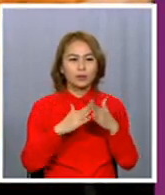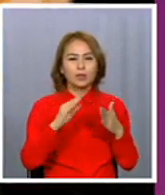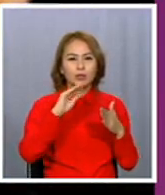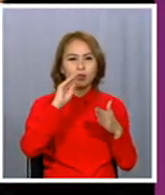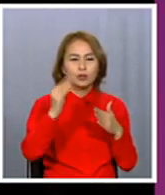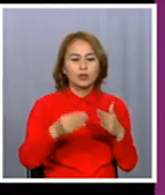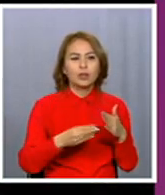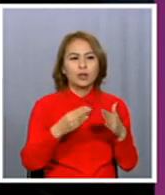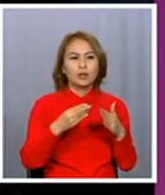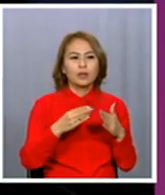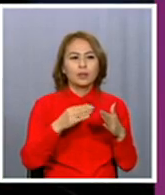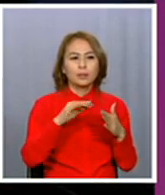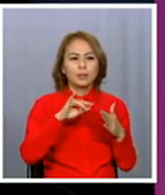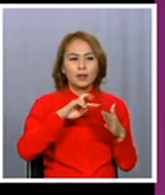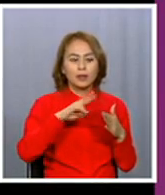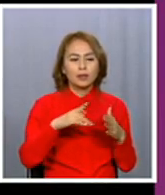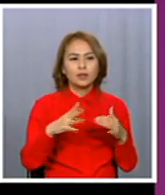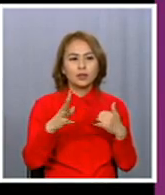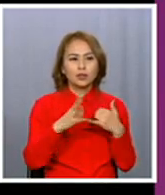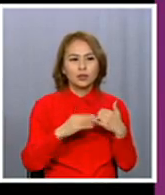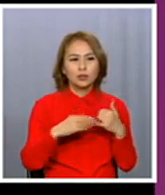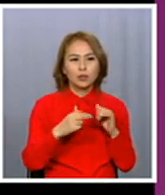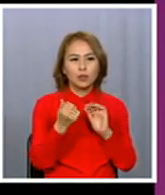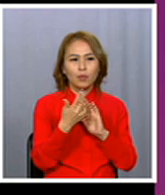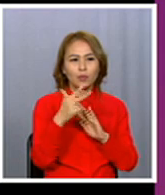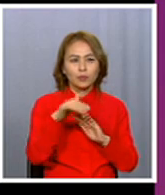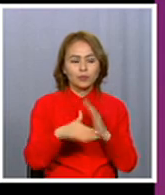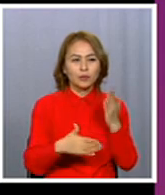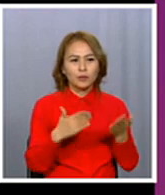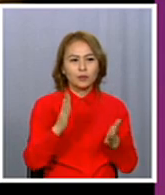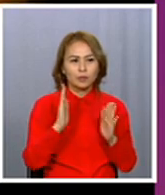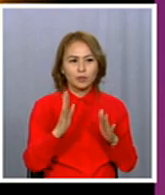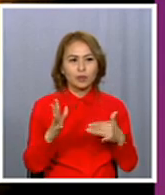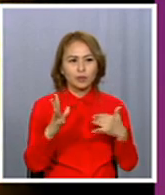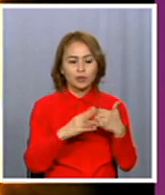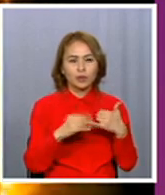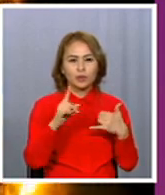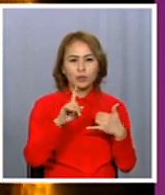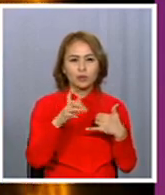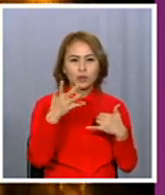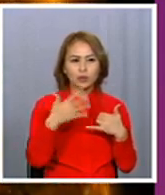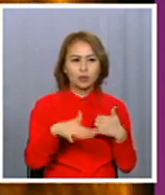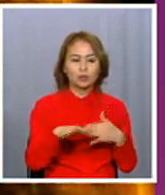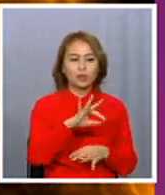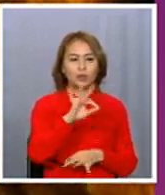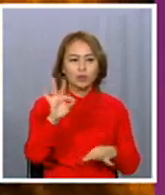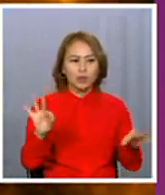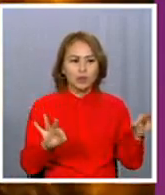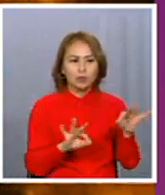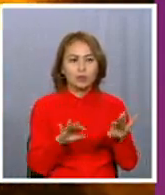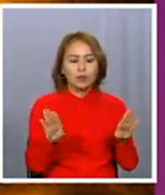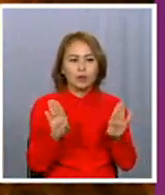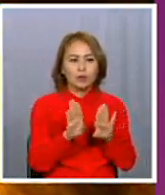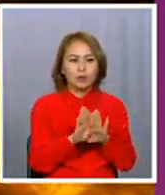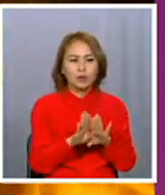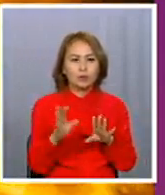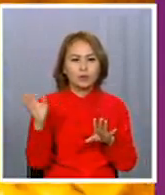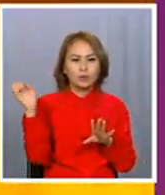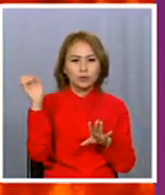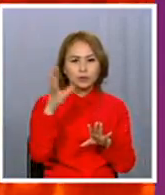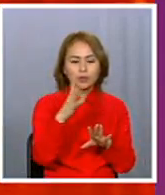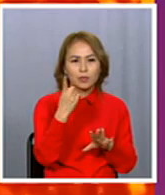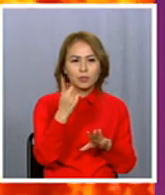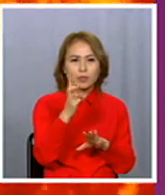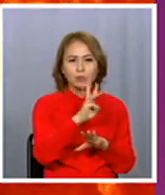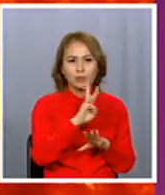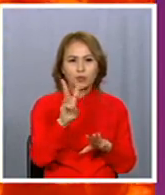кішкентай. Жердің диаметрі 13 мың шақырым болса, ал жерден 150 миллион шақырым қашықтықта орналасқан күннің диаметрі 1 миллион